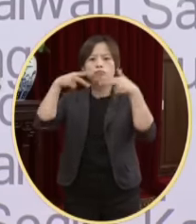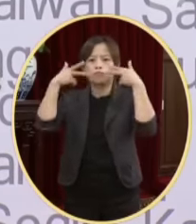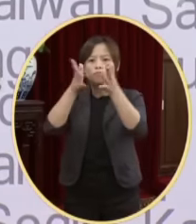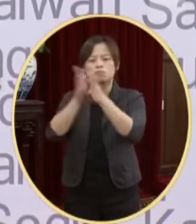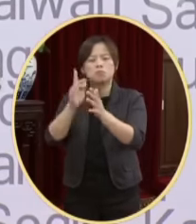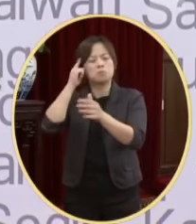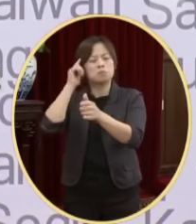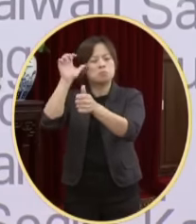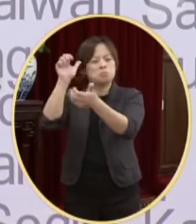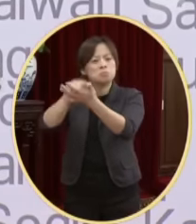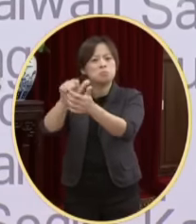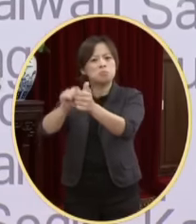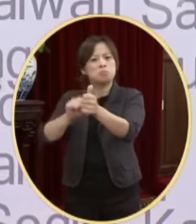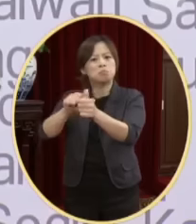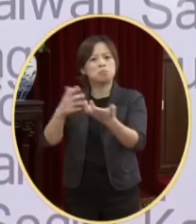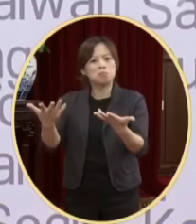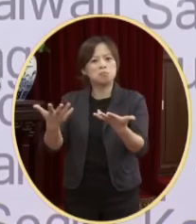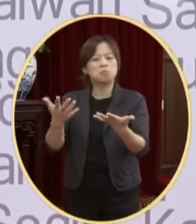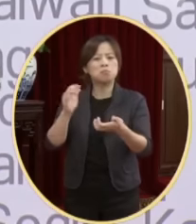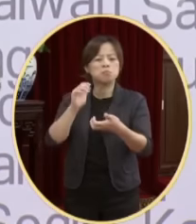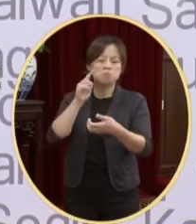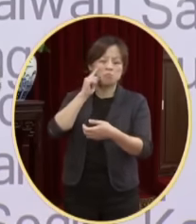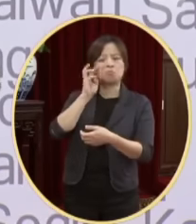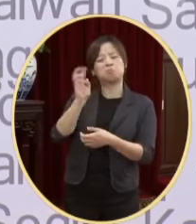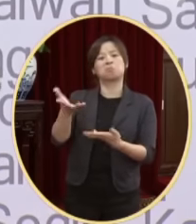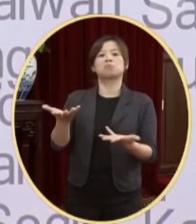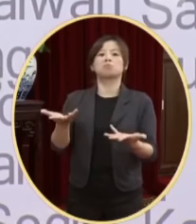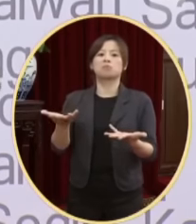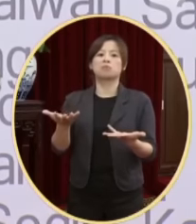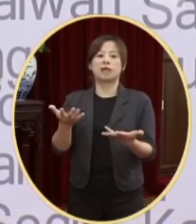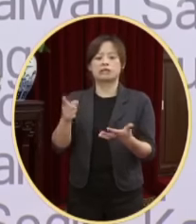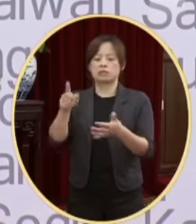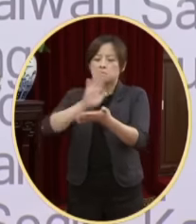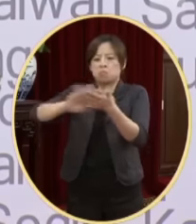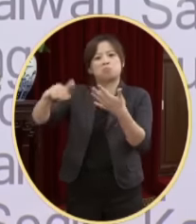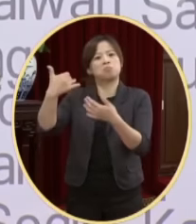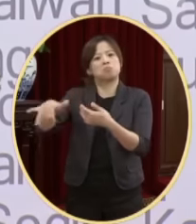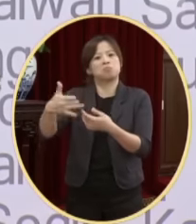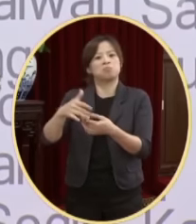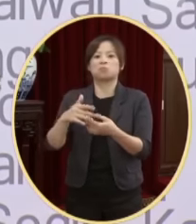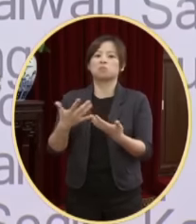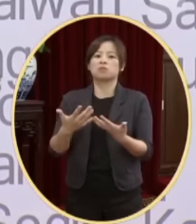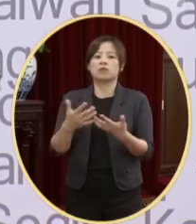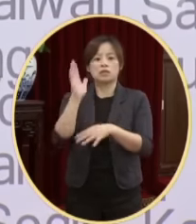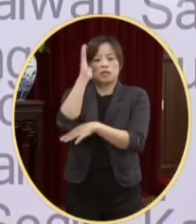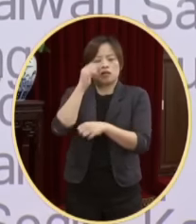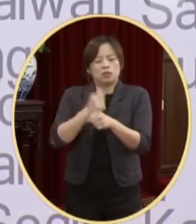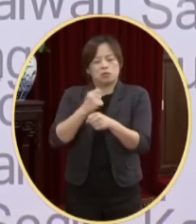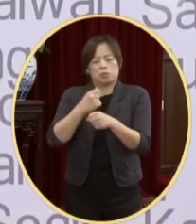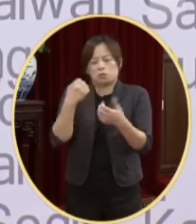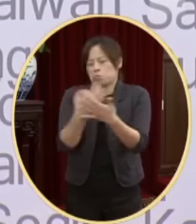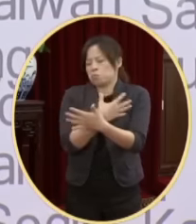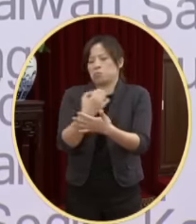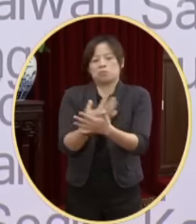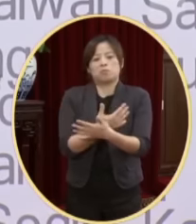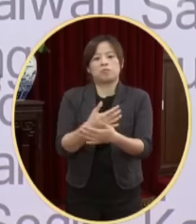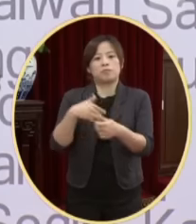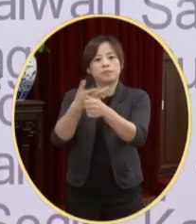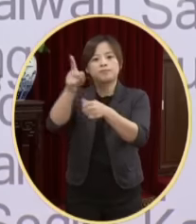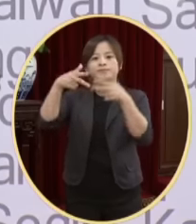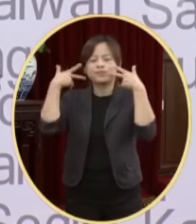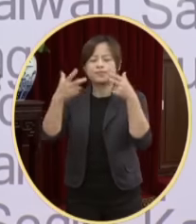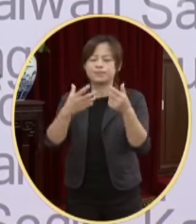的刻板印象，甚至是歧视，仍然没有消失。政府做得不够多，让原